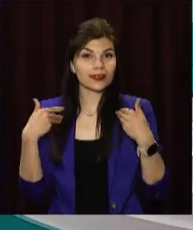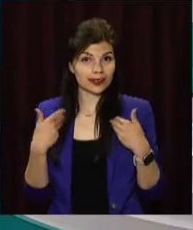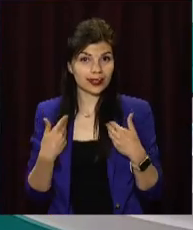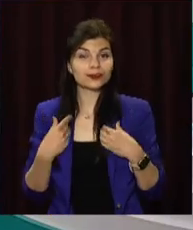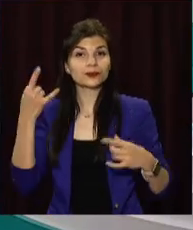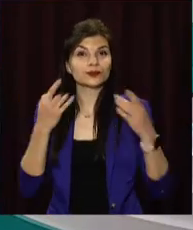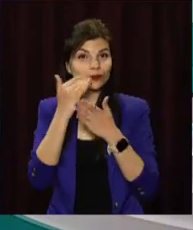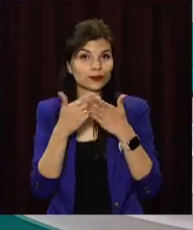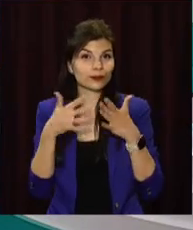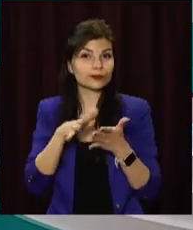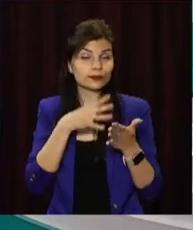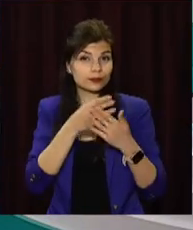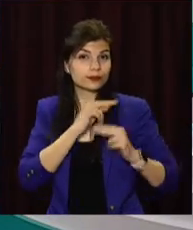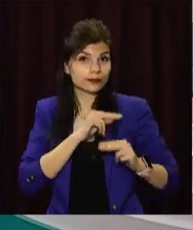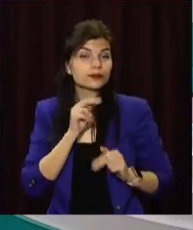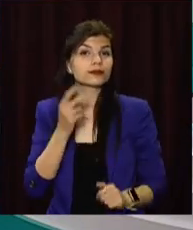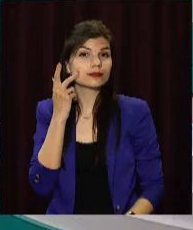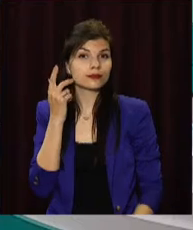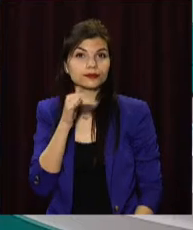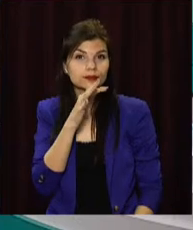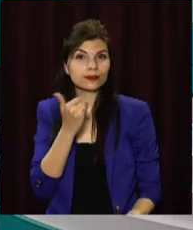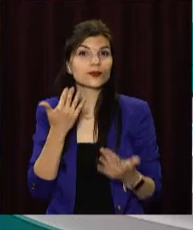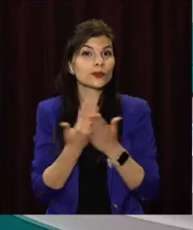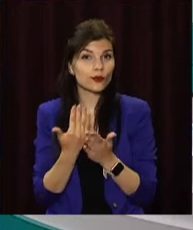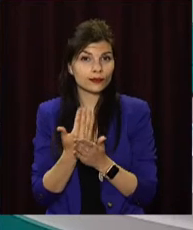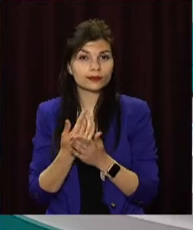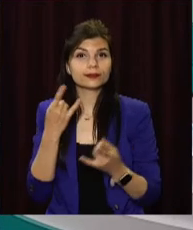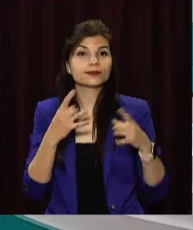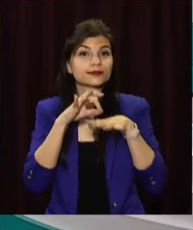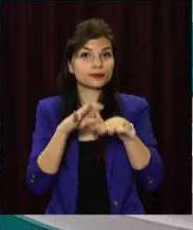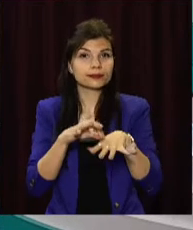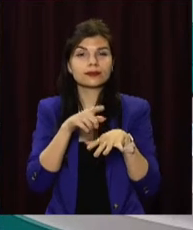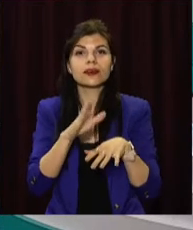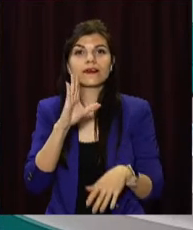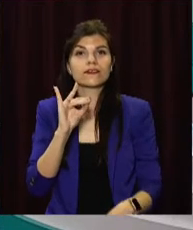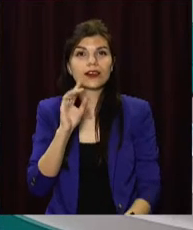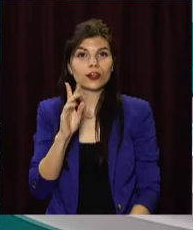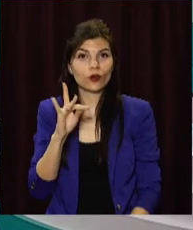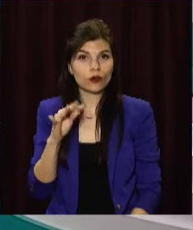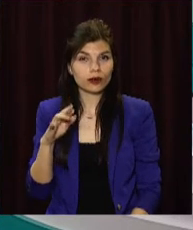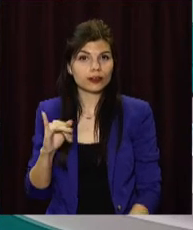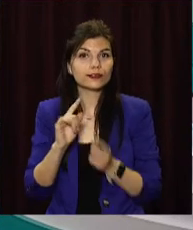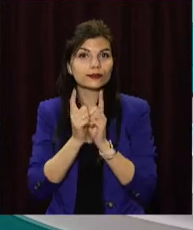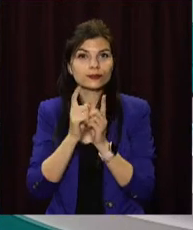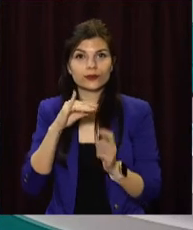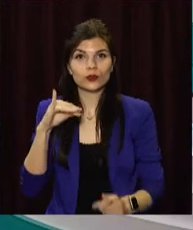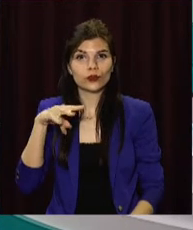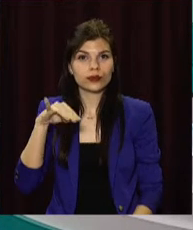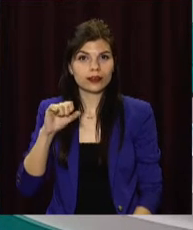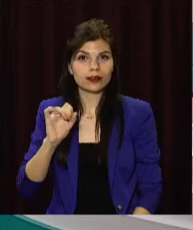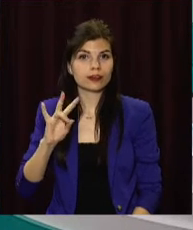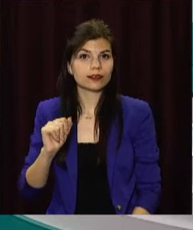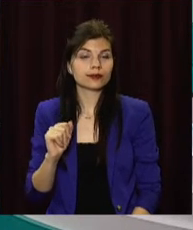Вітаю! Відкритий продовжує свою роботу і, як завжди, о цій порі новини. Для вас у студії працюють Вікторія Вахрушина та сурдоперекладачка